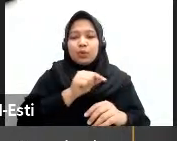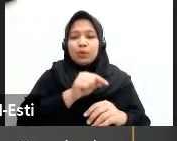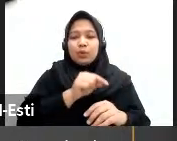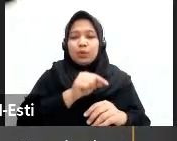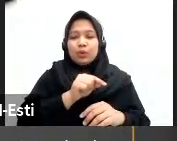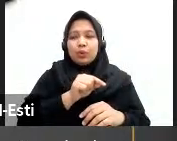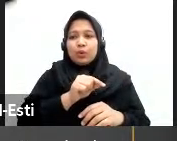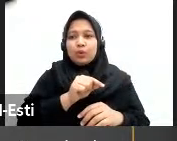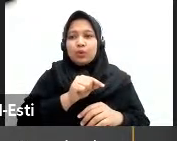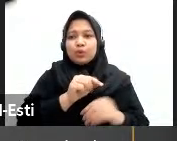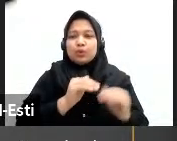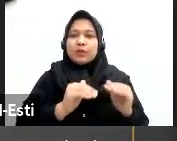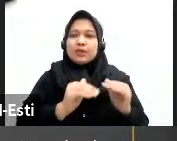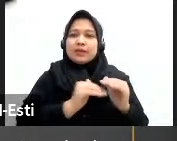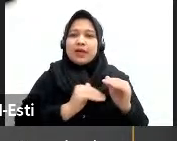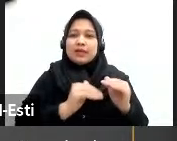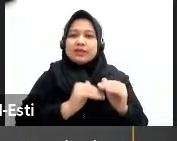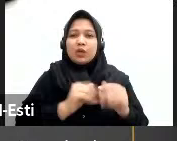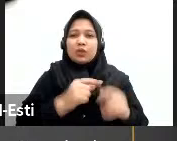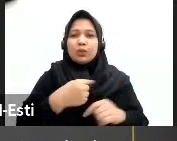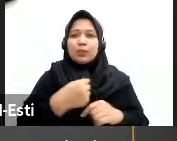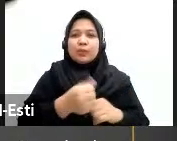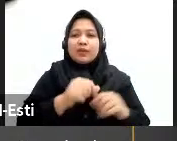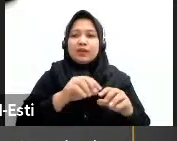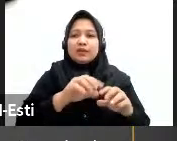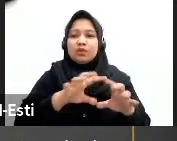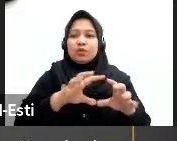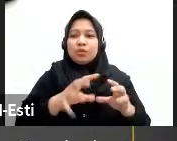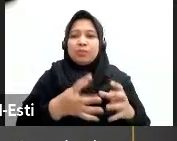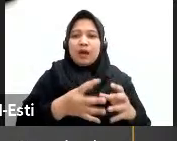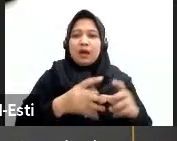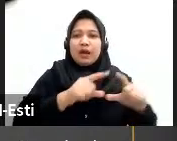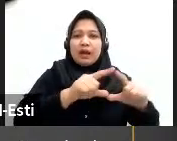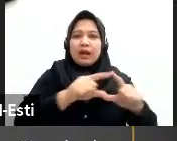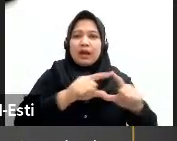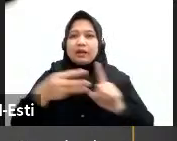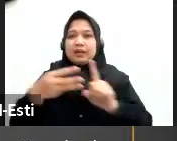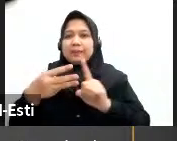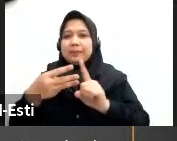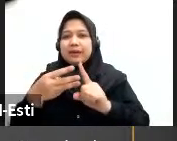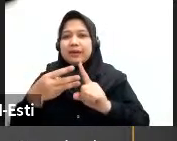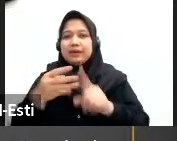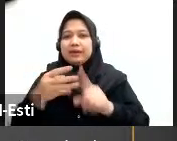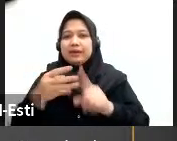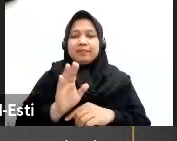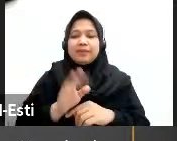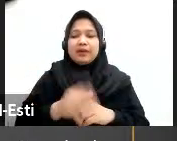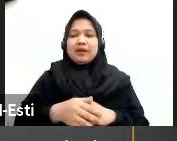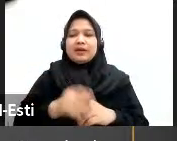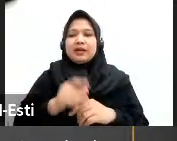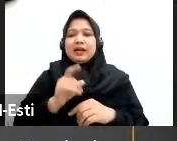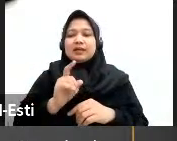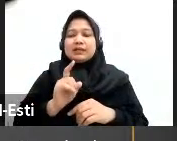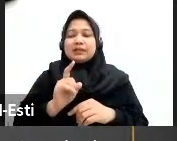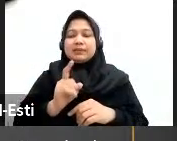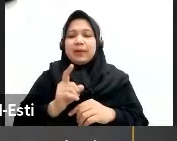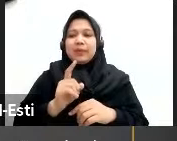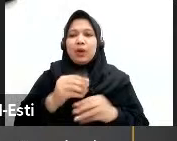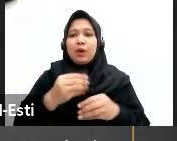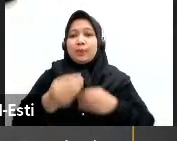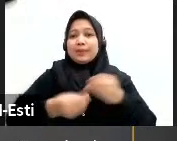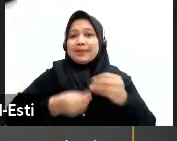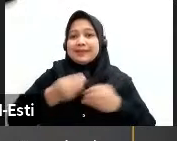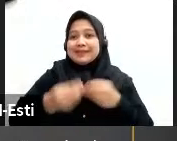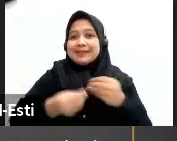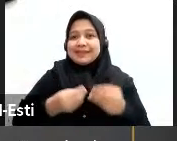jadikan dasar untuk bisa membeli barang Adan BEJ tiap karena segi bagaimanapun kalau namanya bisnis atau